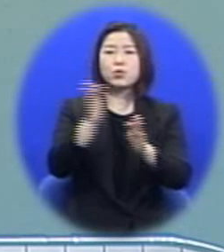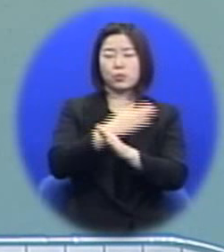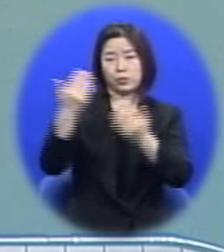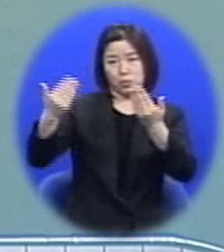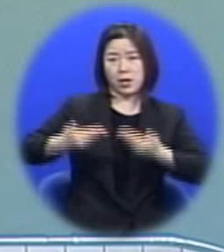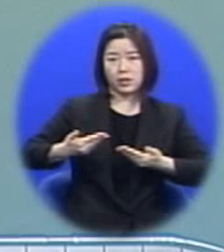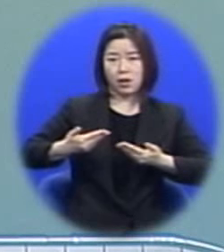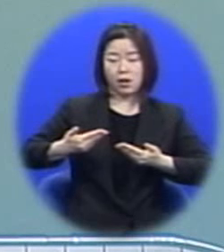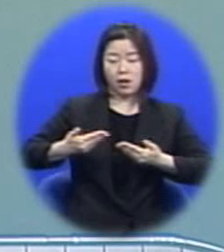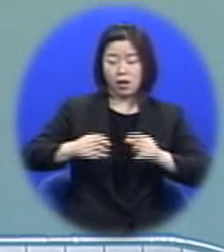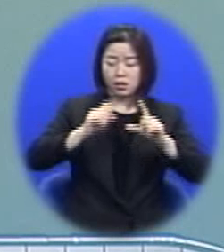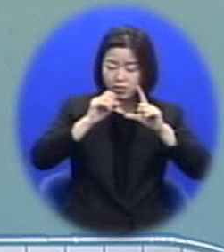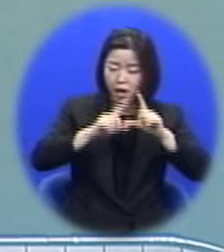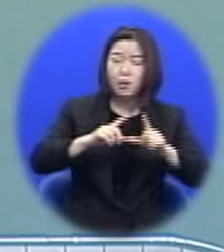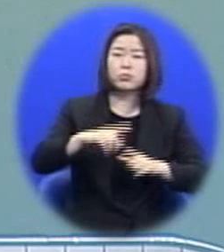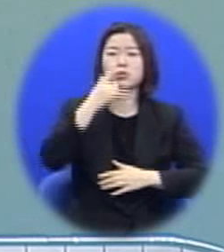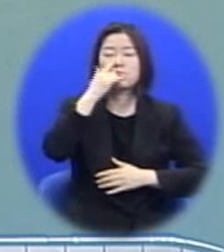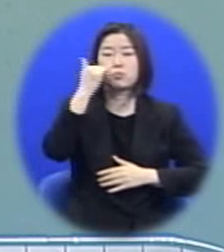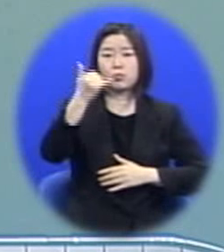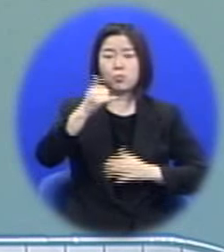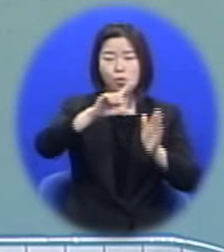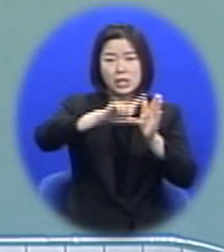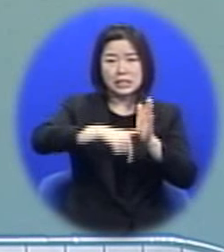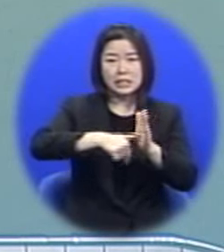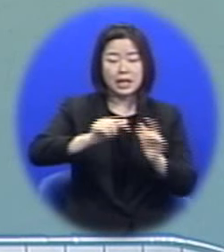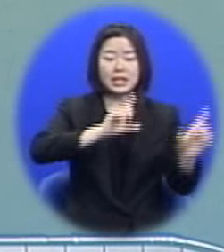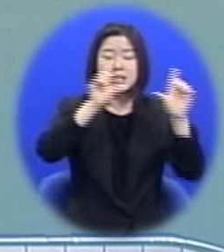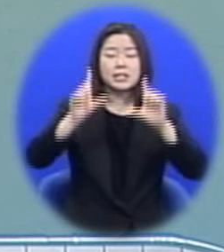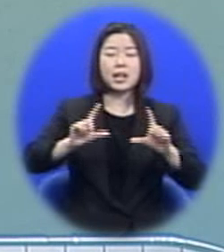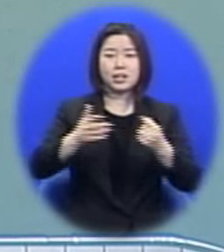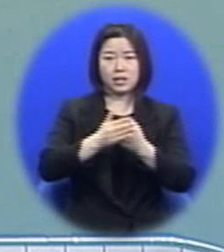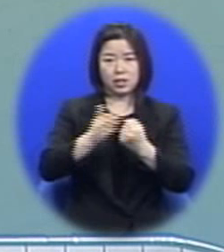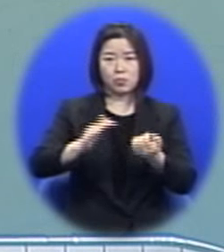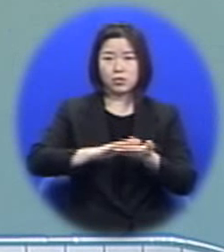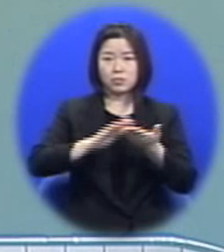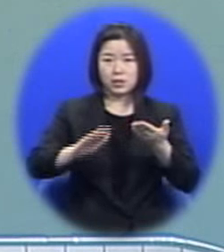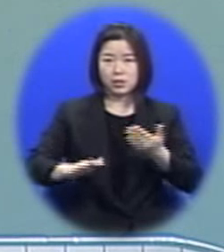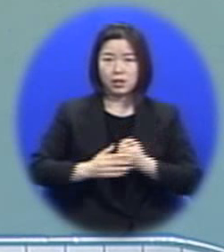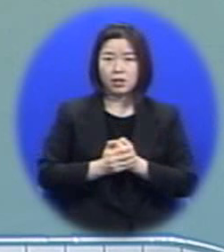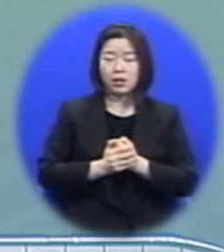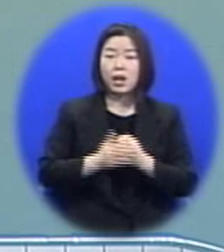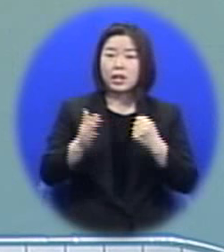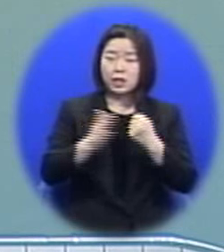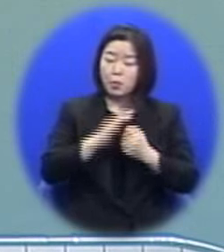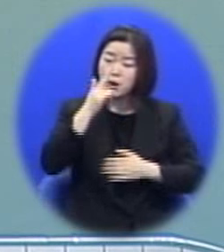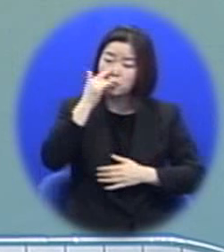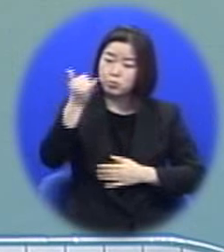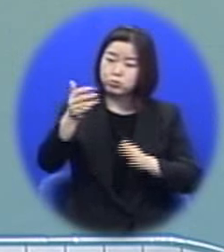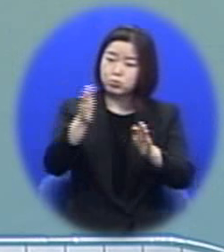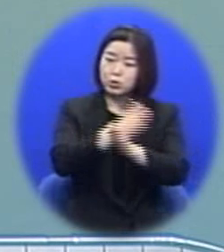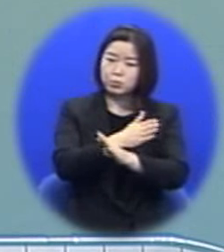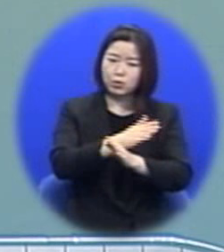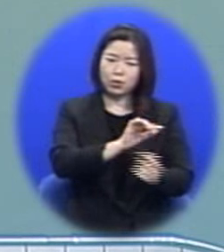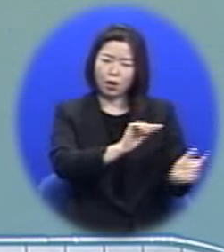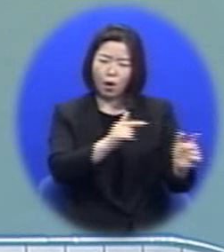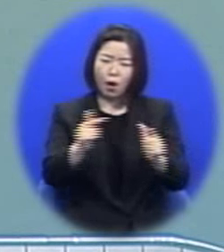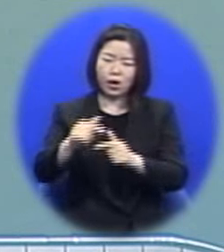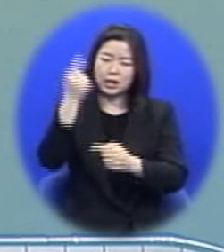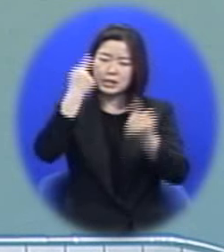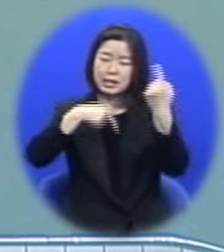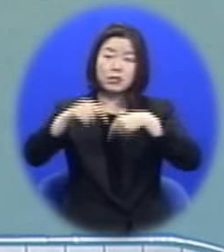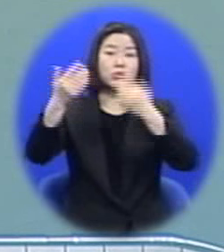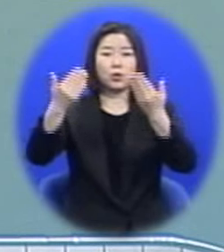사니까. 대부분의 시간을 부모와 함께 지내니까. 그러니까 부모로부터 이런저런 상처를 받을